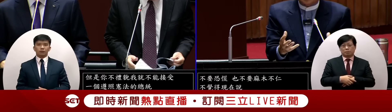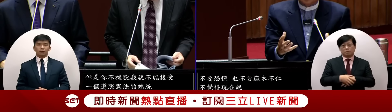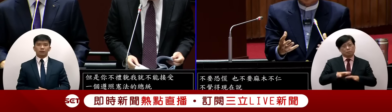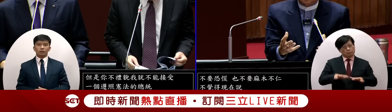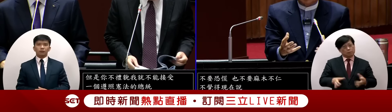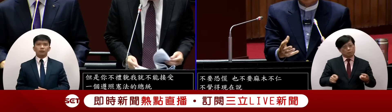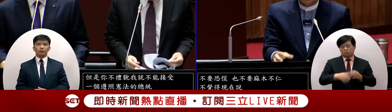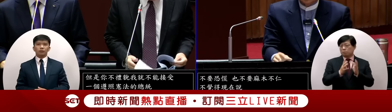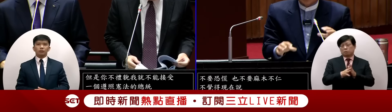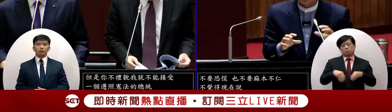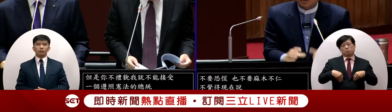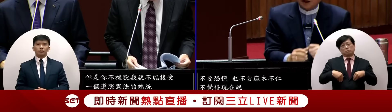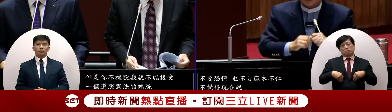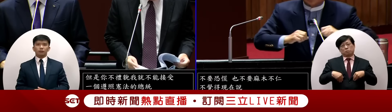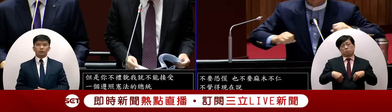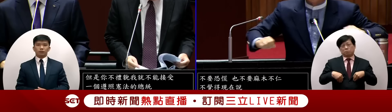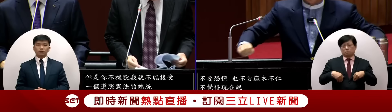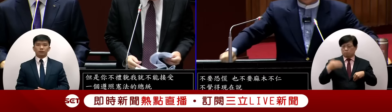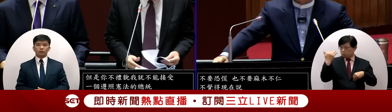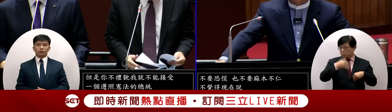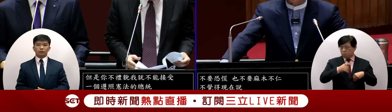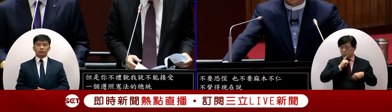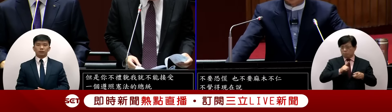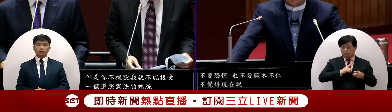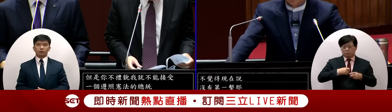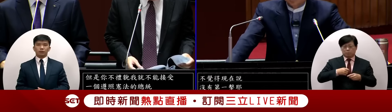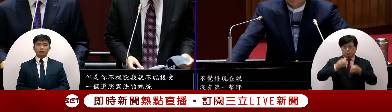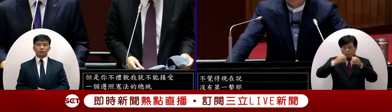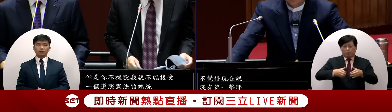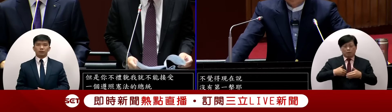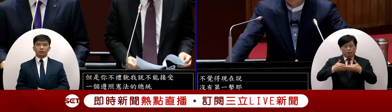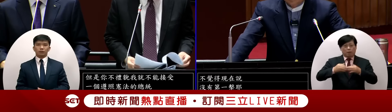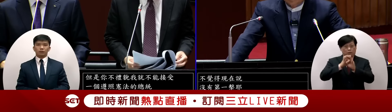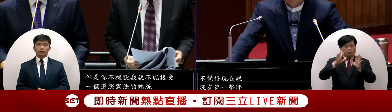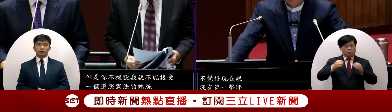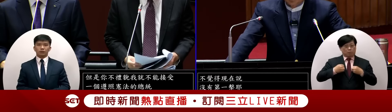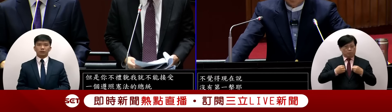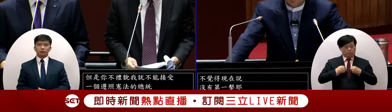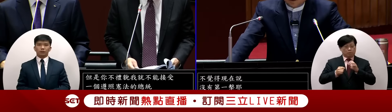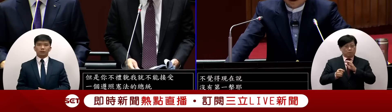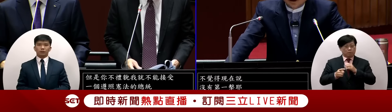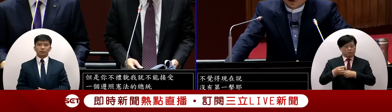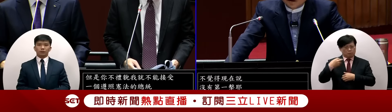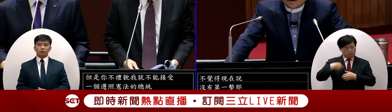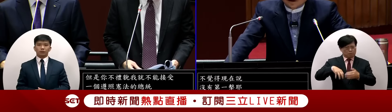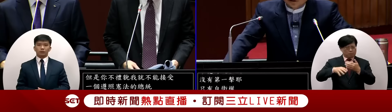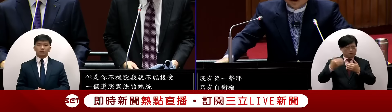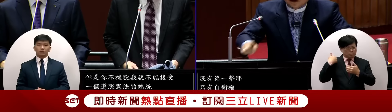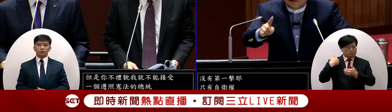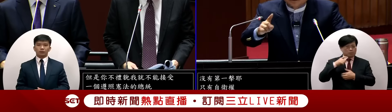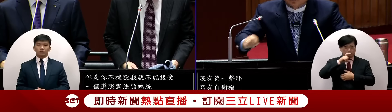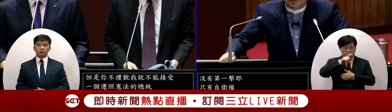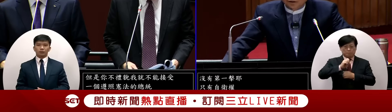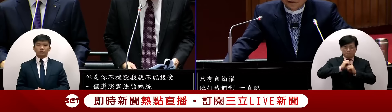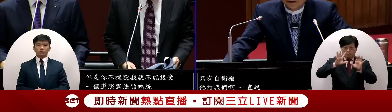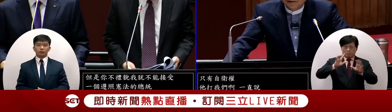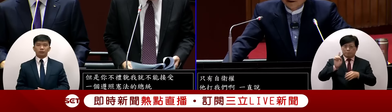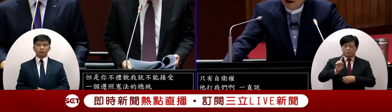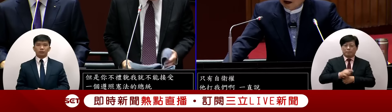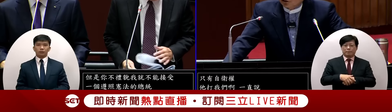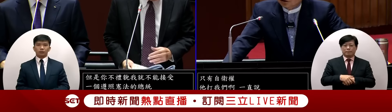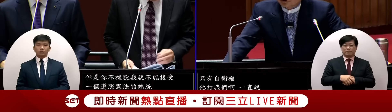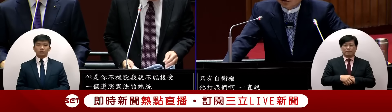这里什么都没有，还居然搞我们的汉光演习。有一句话很有意思啊，院长令你要注意